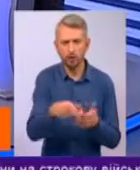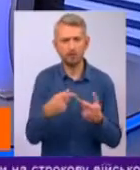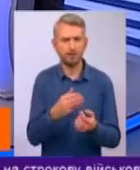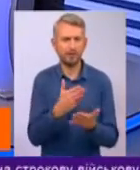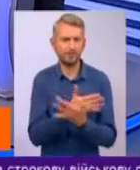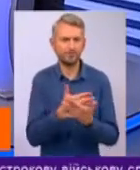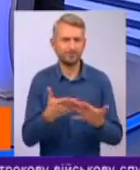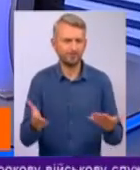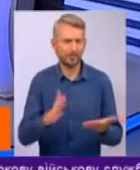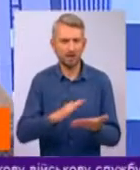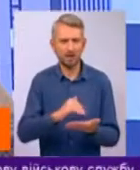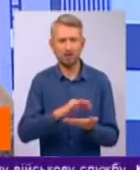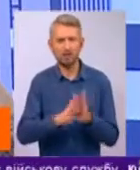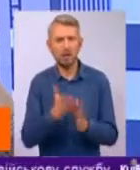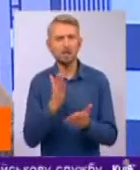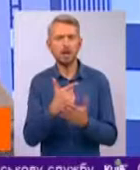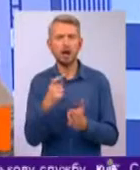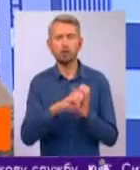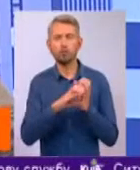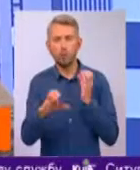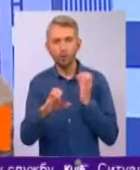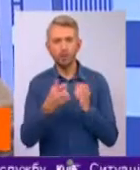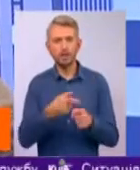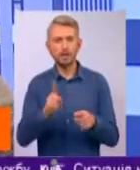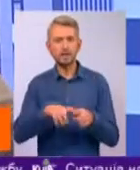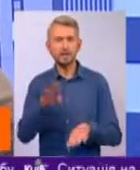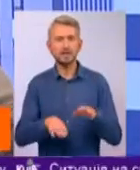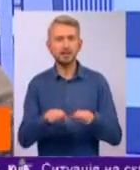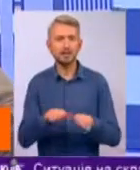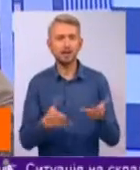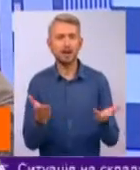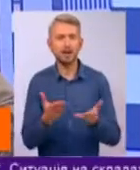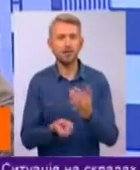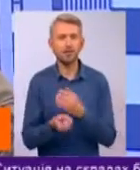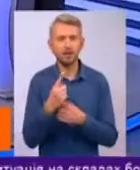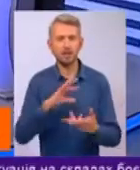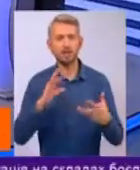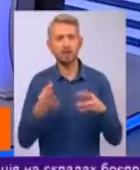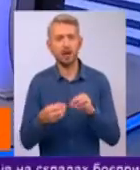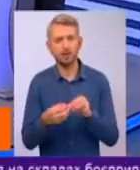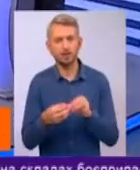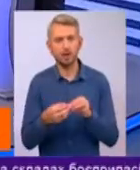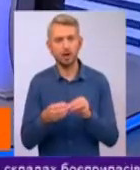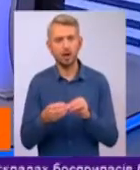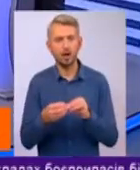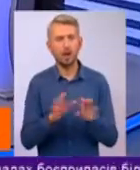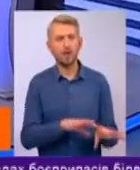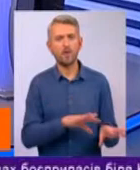існує, навіть є газопроводи. Це склади, які виникли внаслідок